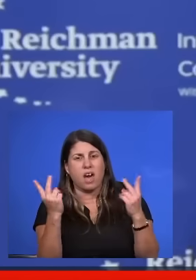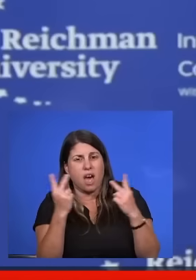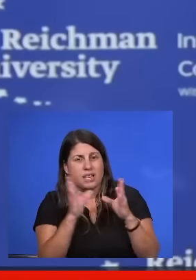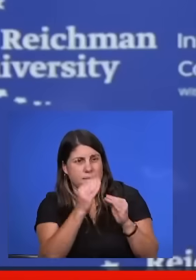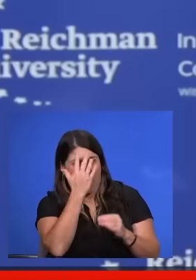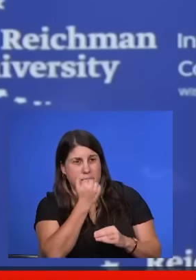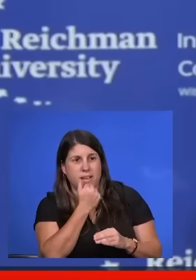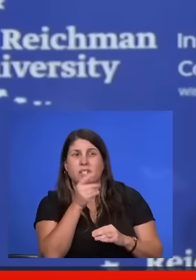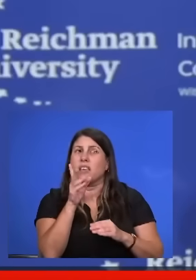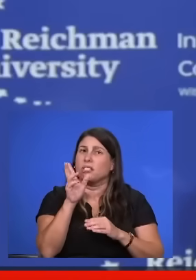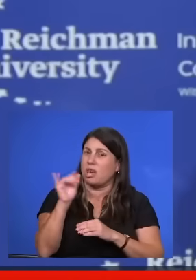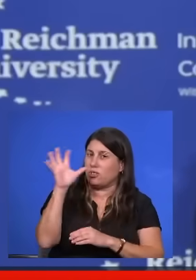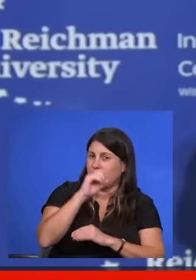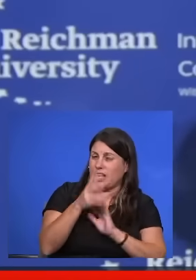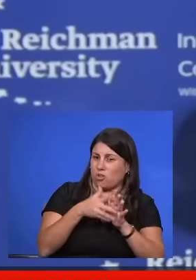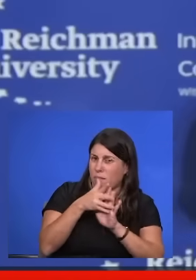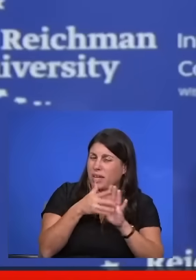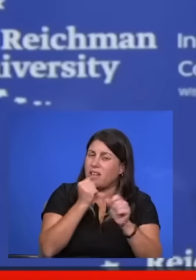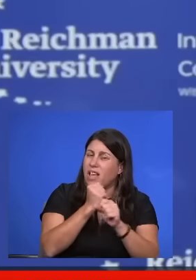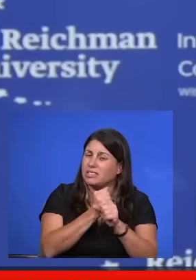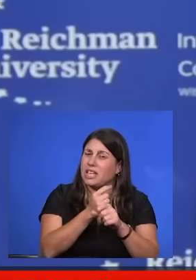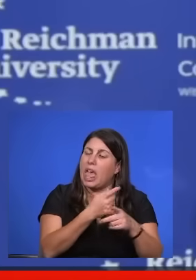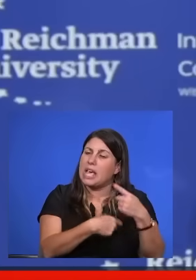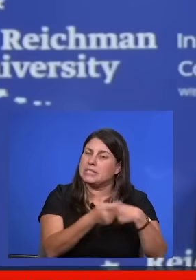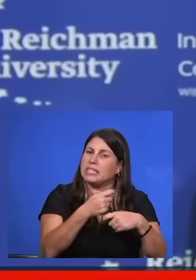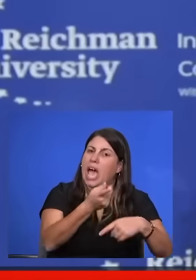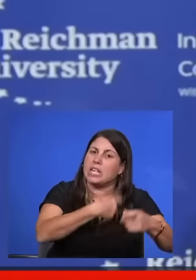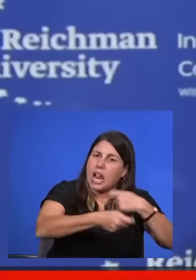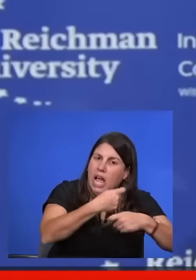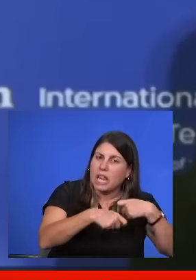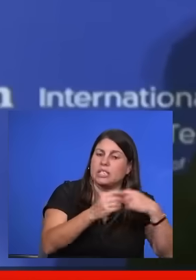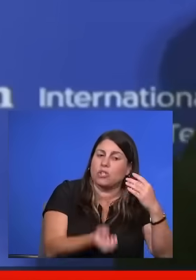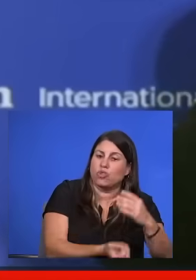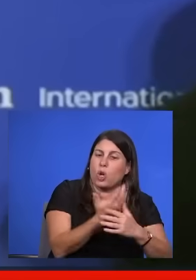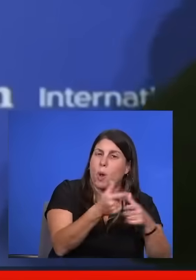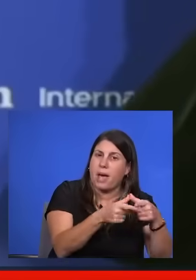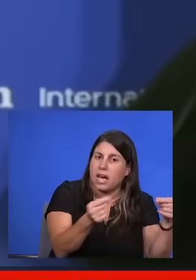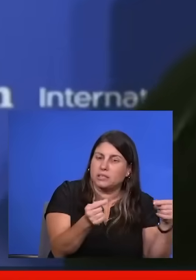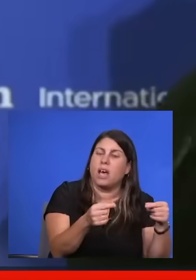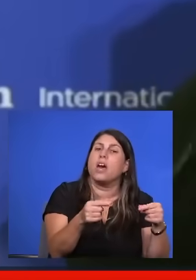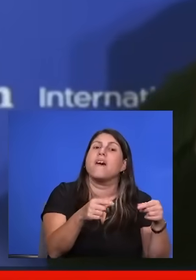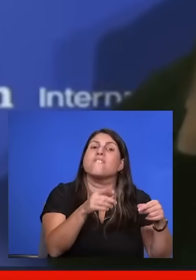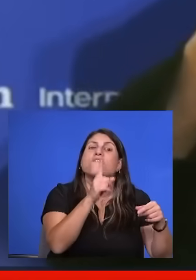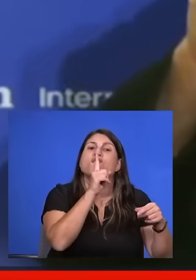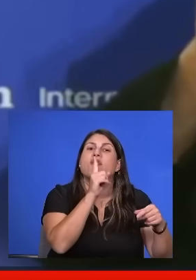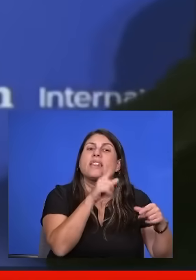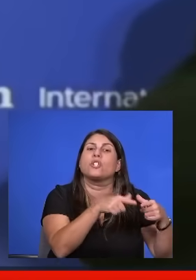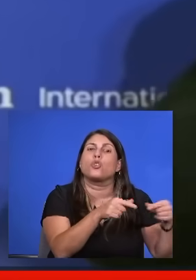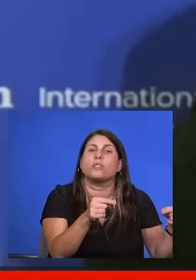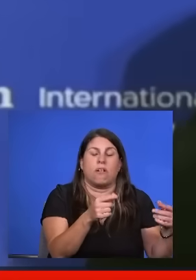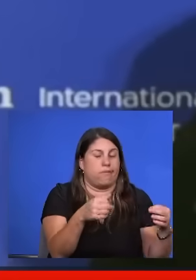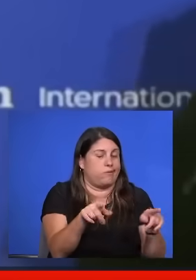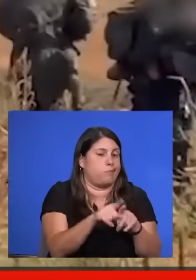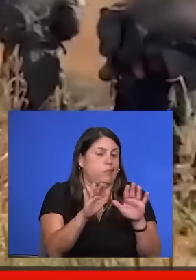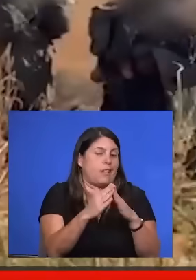בוא נגיע איתם לעסקה כלכלית, שיקום עזה ותשקוט עזה. זה לקוח מאליסה בארץ הפלאות ולא